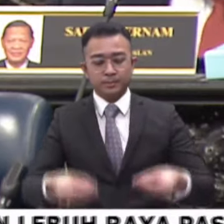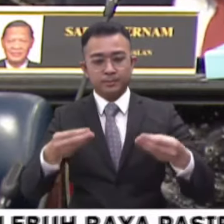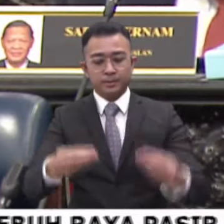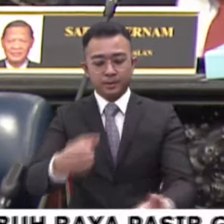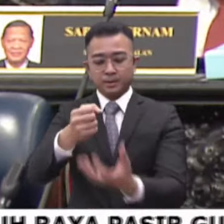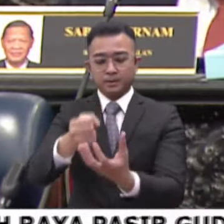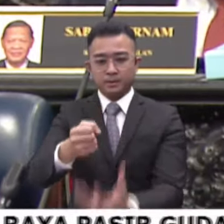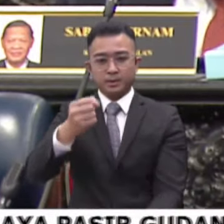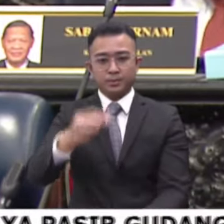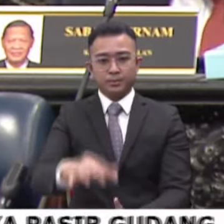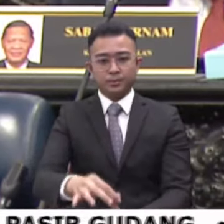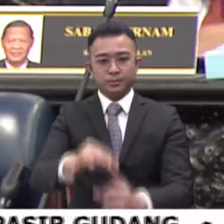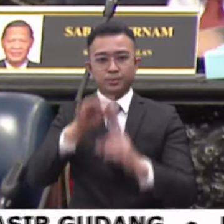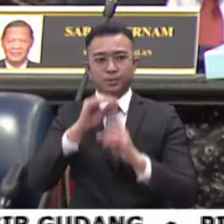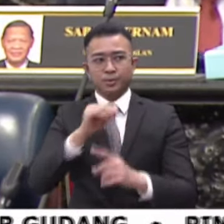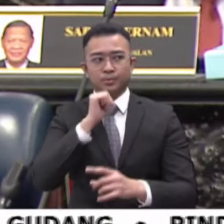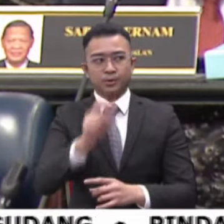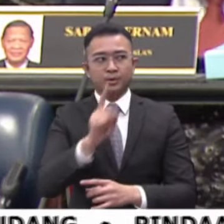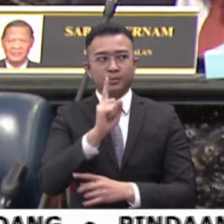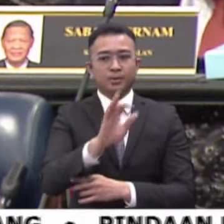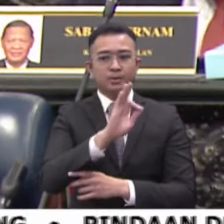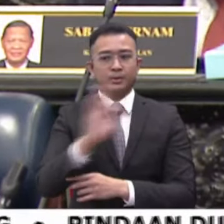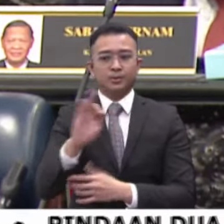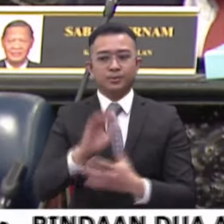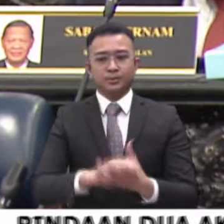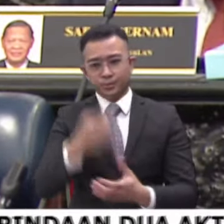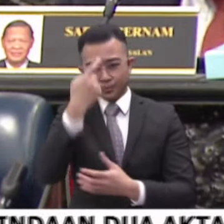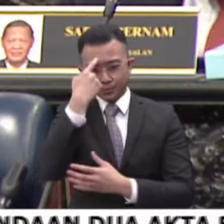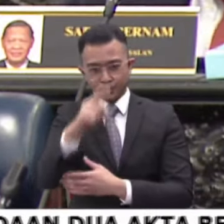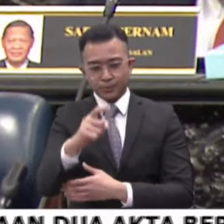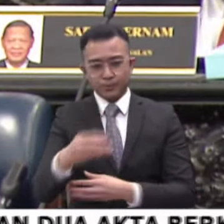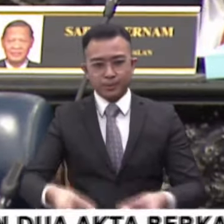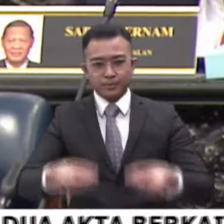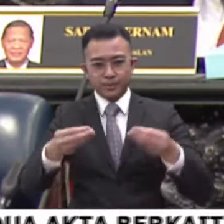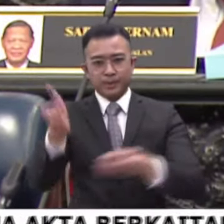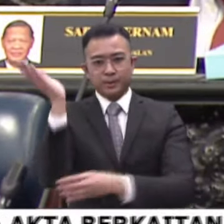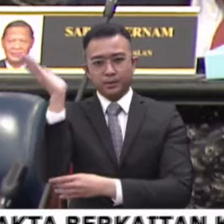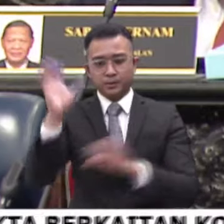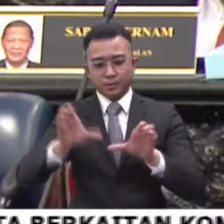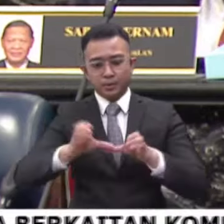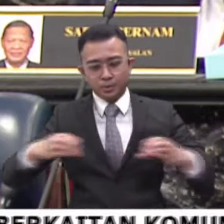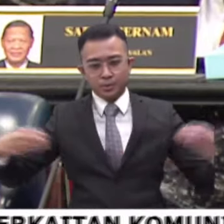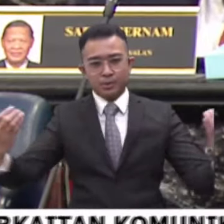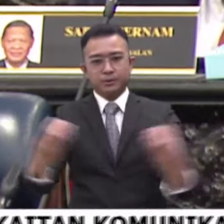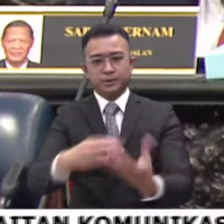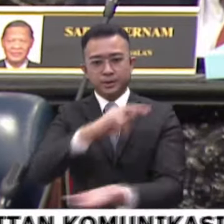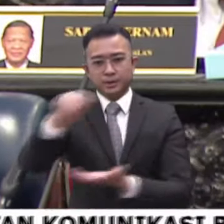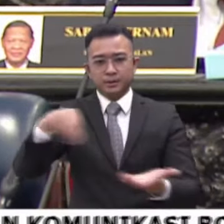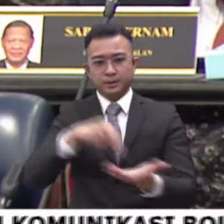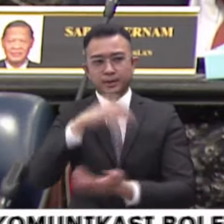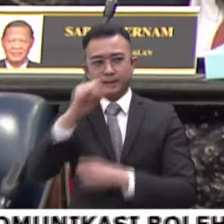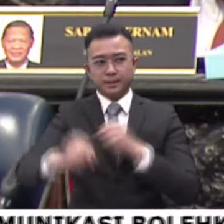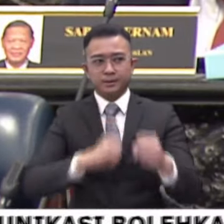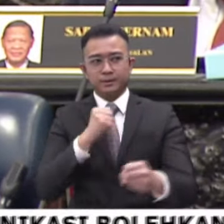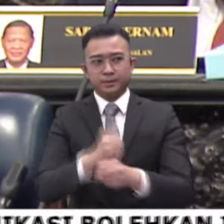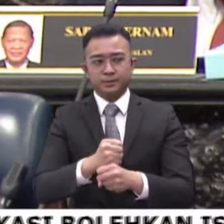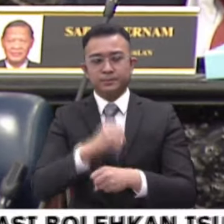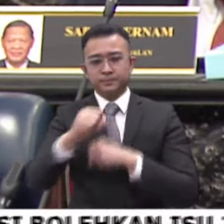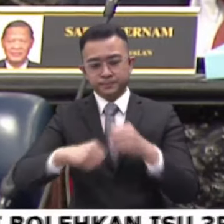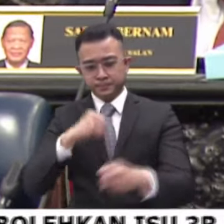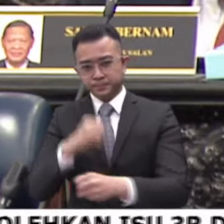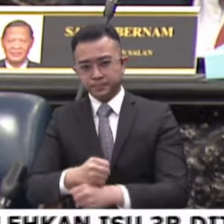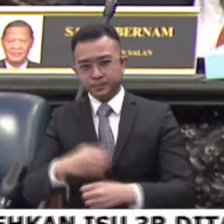bajet khusus bukan one off untuk diadakan Kongres Koperasi Nasional secara tahunan